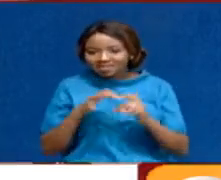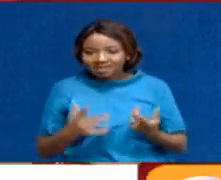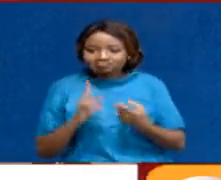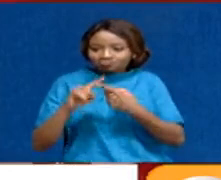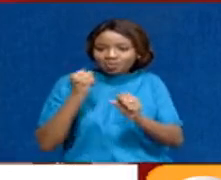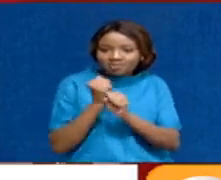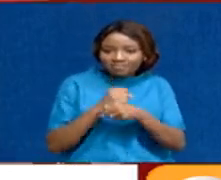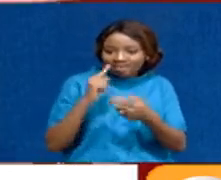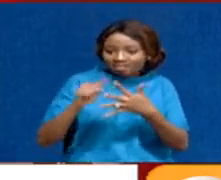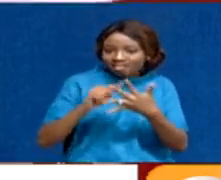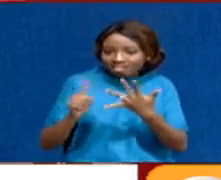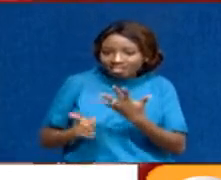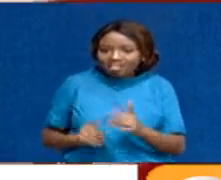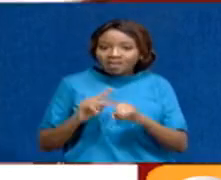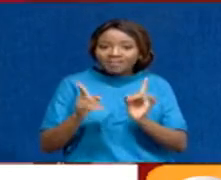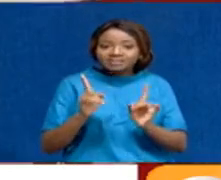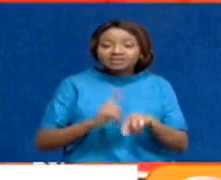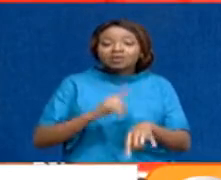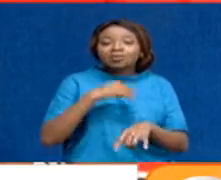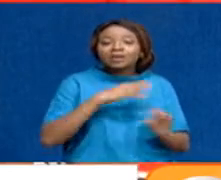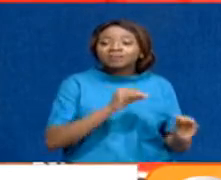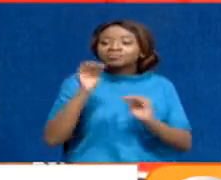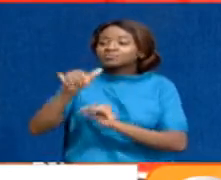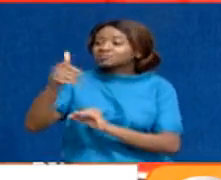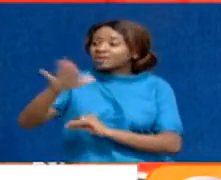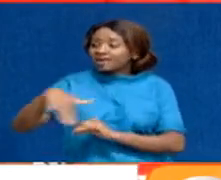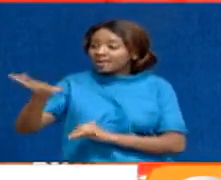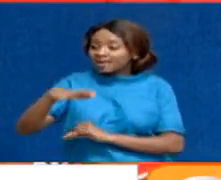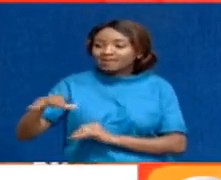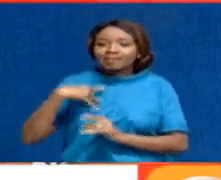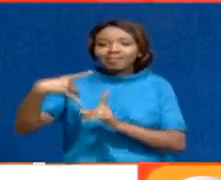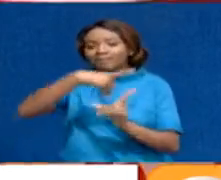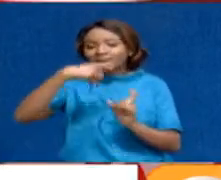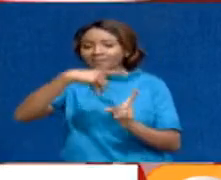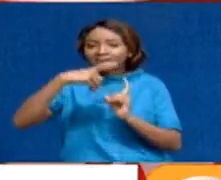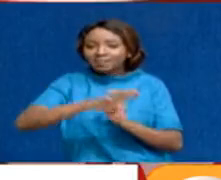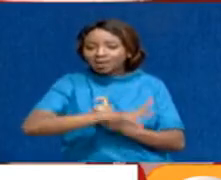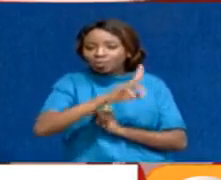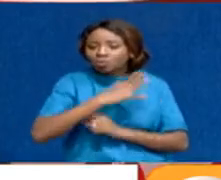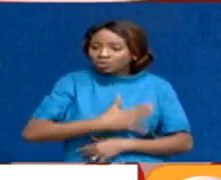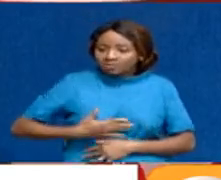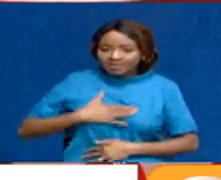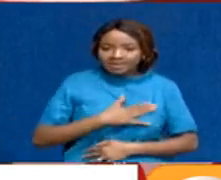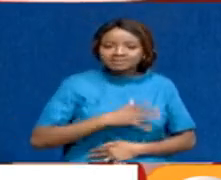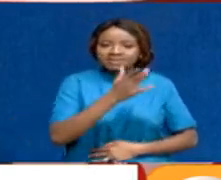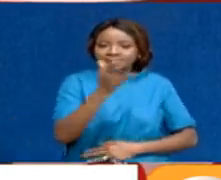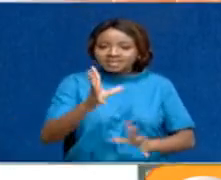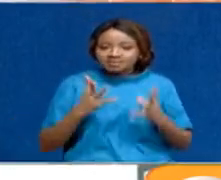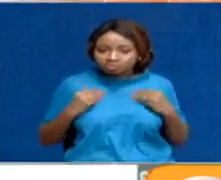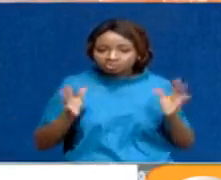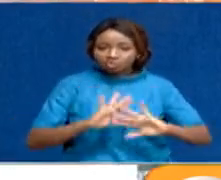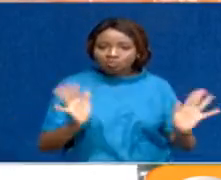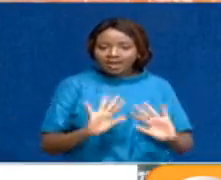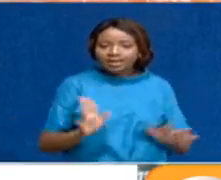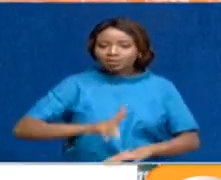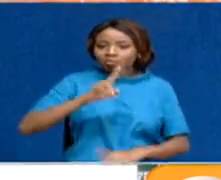kazi na rais. Wakitoka hapo wanaenda wanamtukana. Musikubali Rais Uhuru atukanwe.